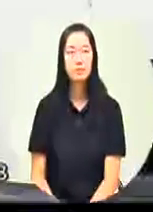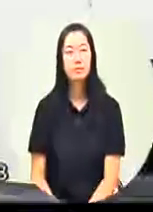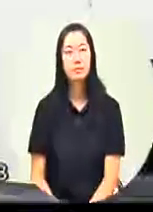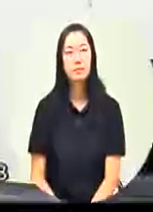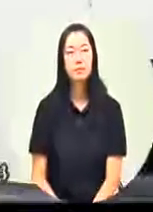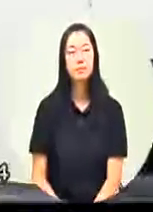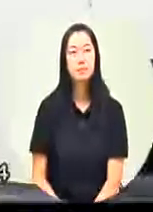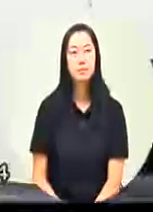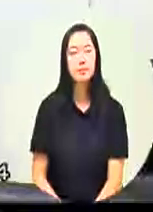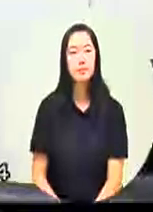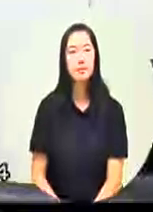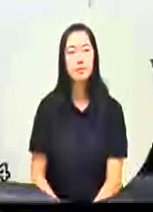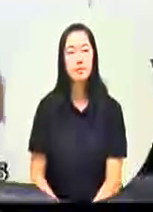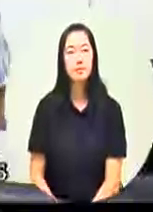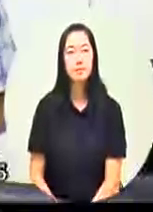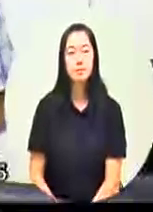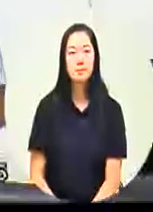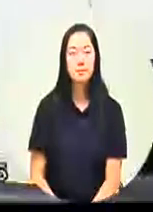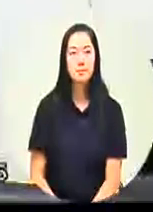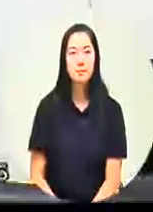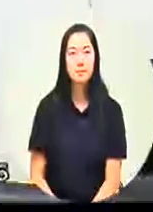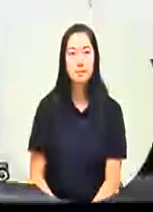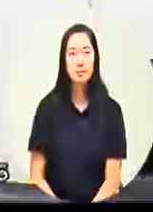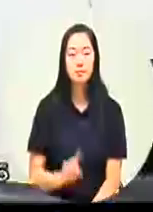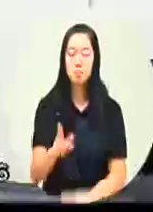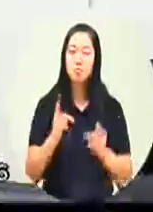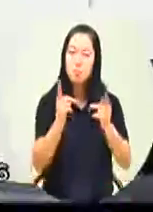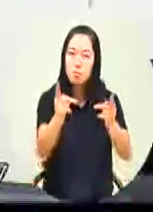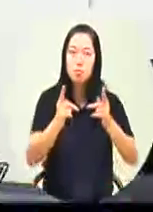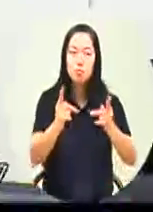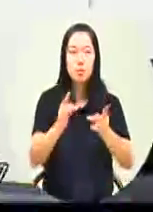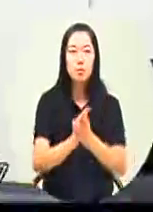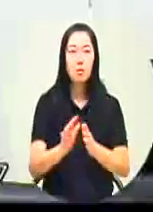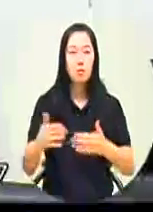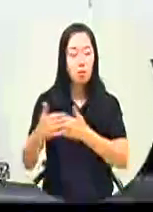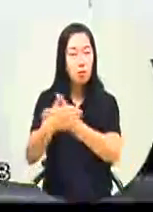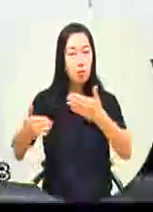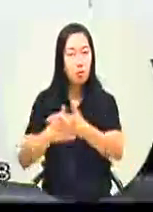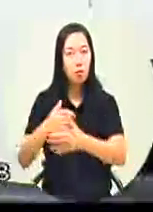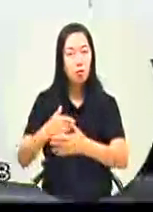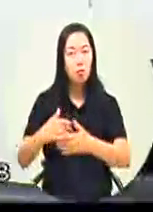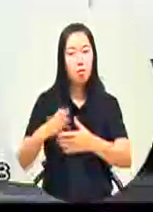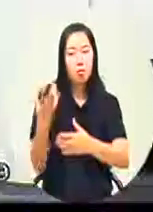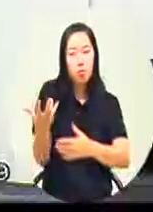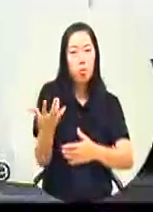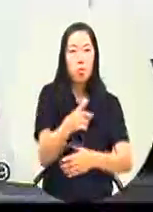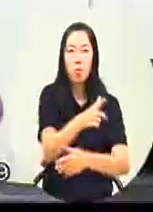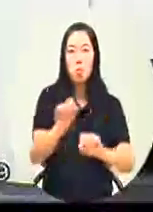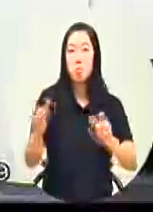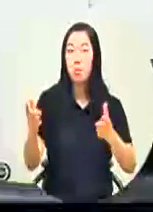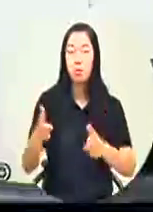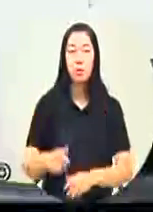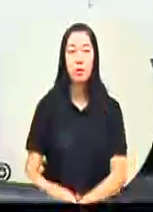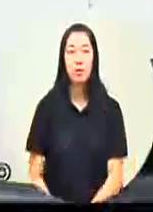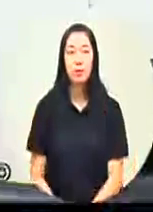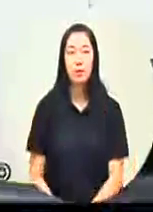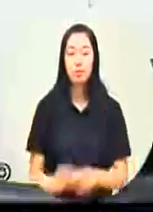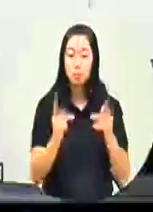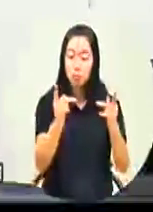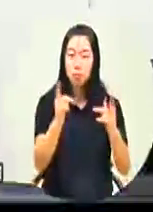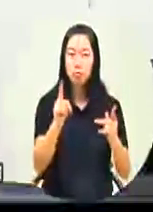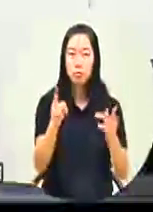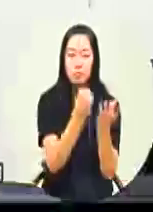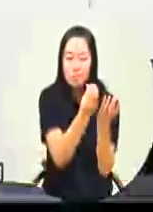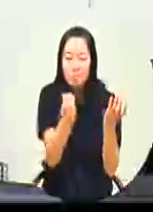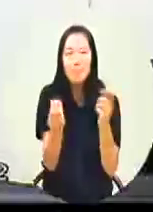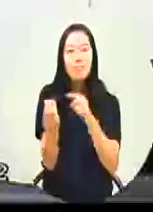讲这个捷运哦。不是只有交通的大部分，不是交通的全部，捷运只是交通的一部